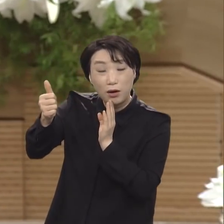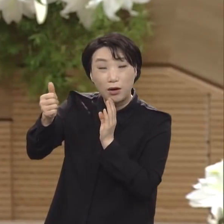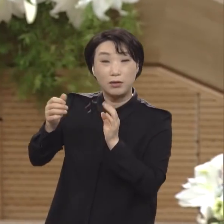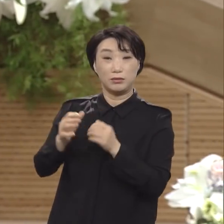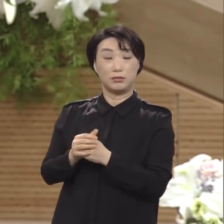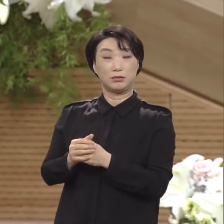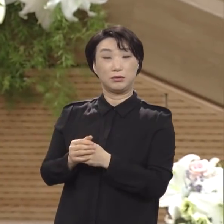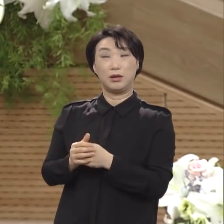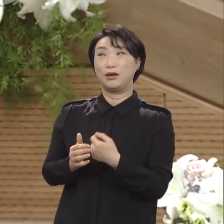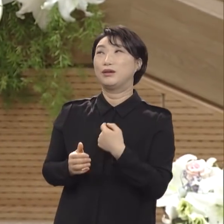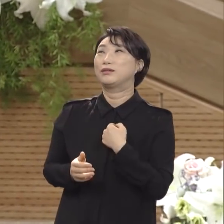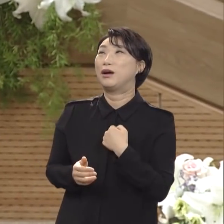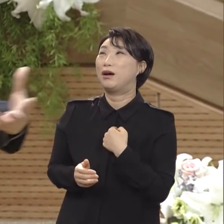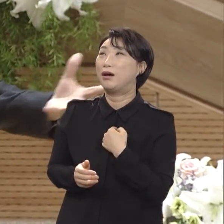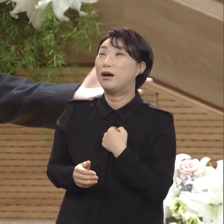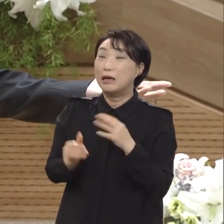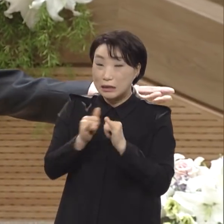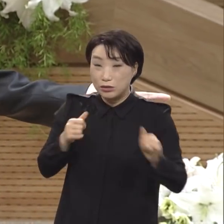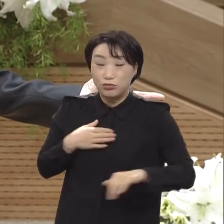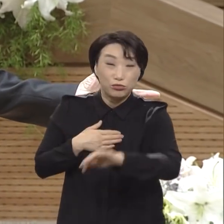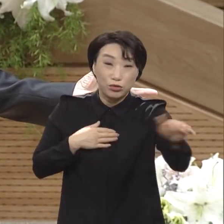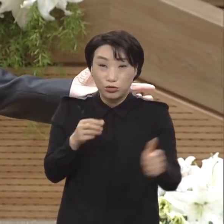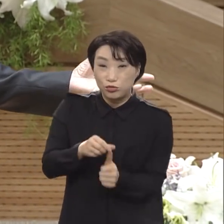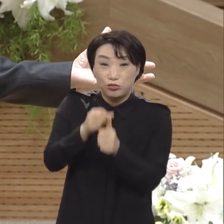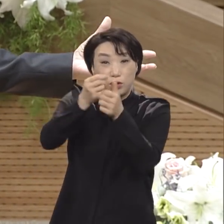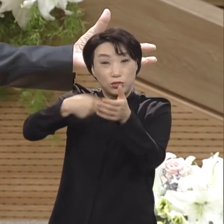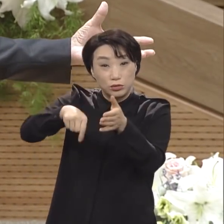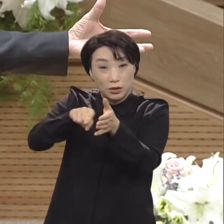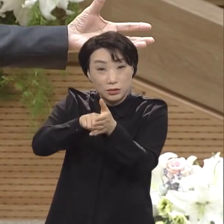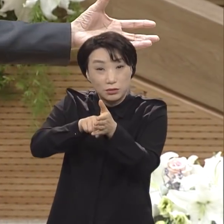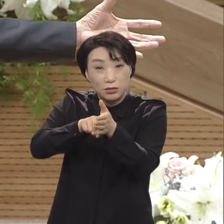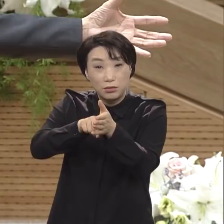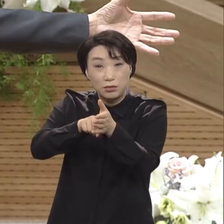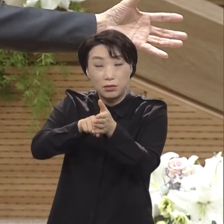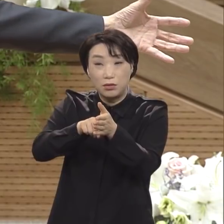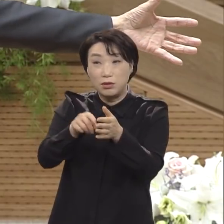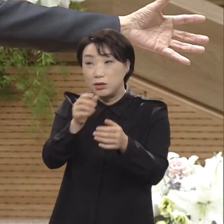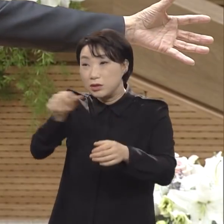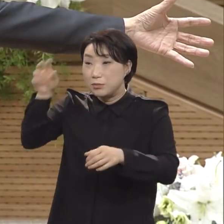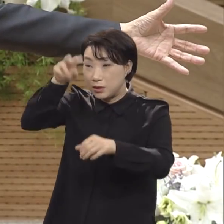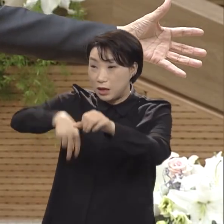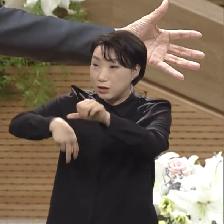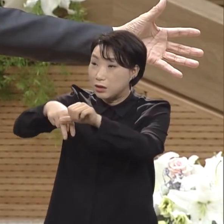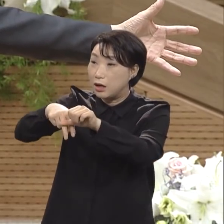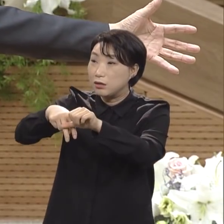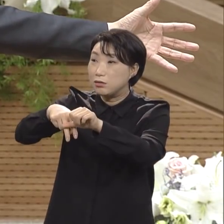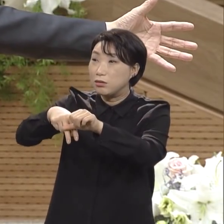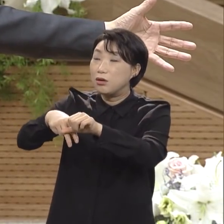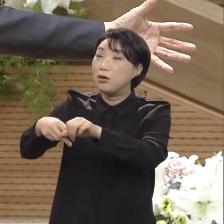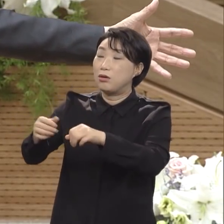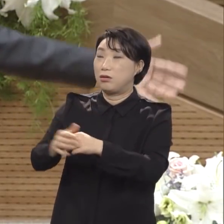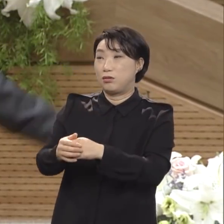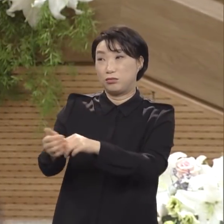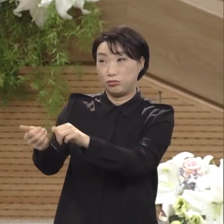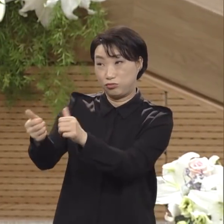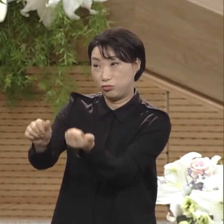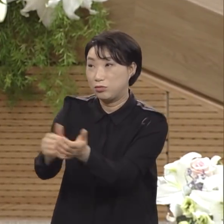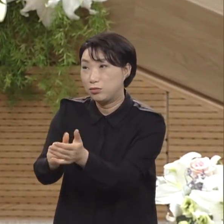아들로서 나 같은 거 인류를 구원하기 위해서 십자가에 달려 바로